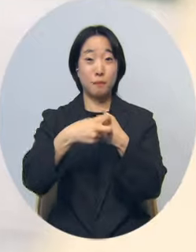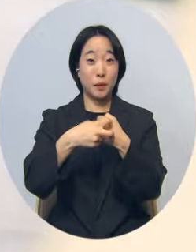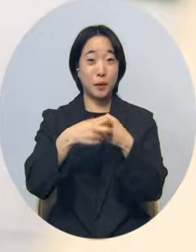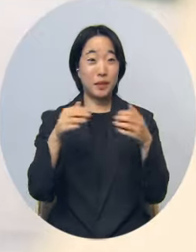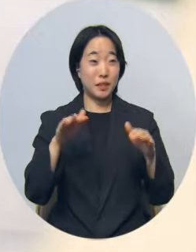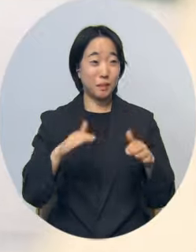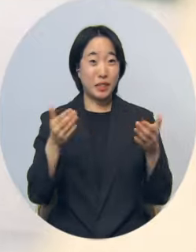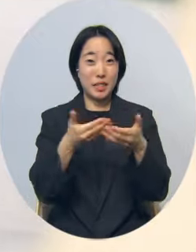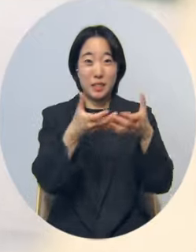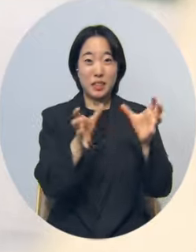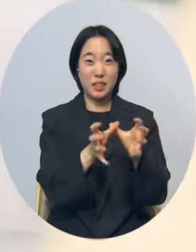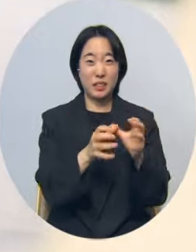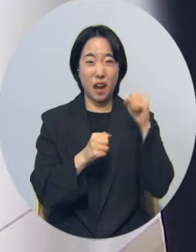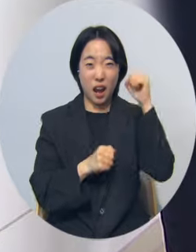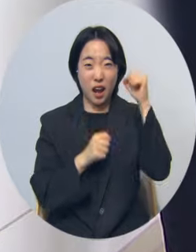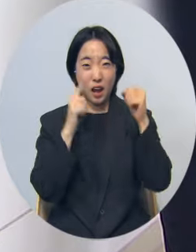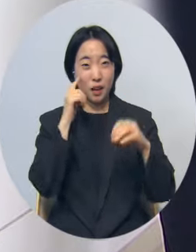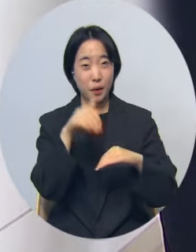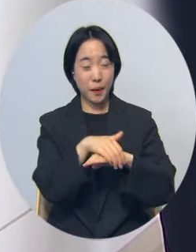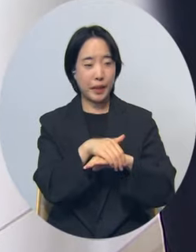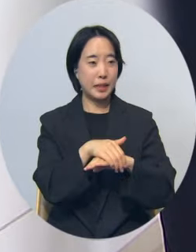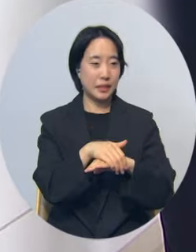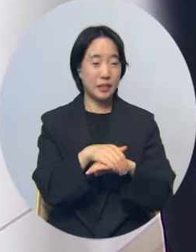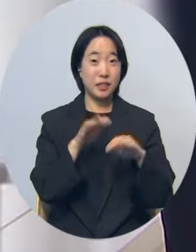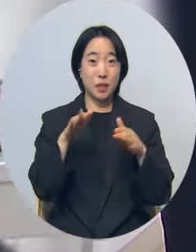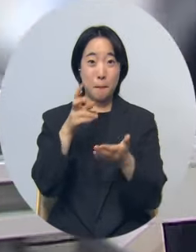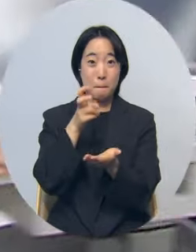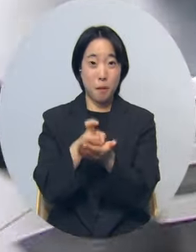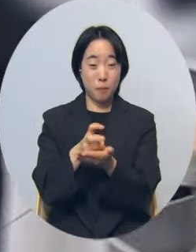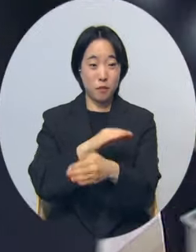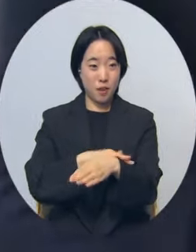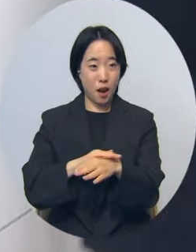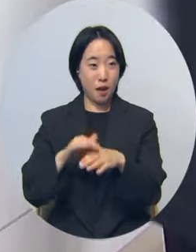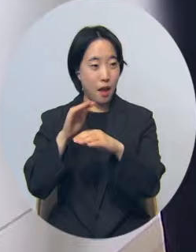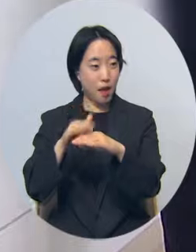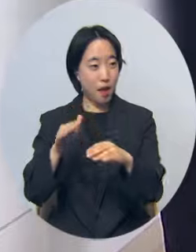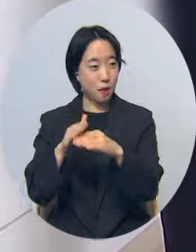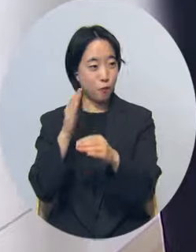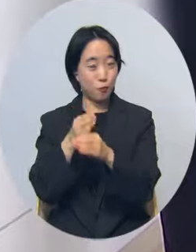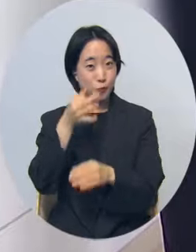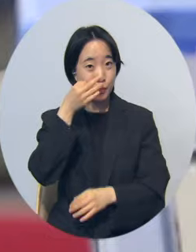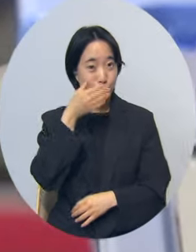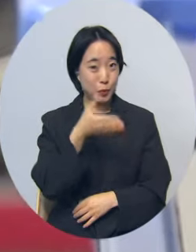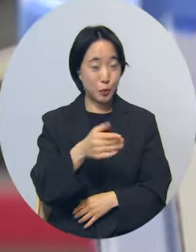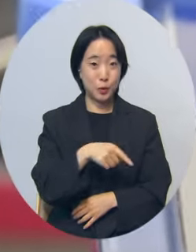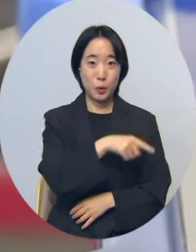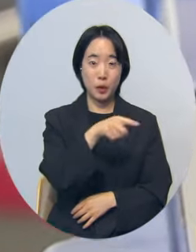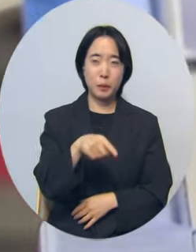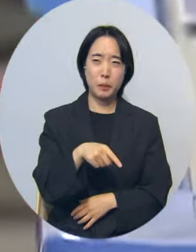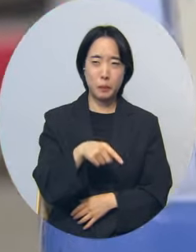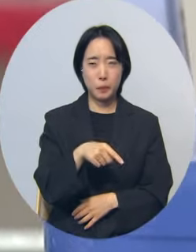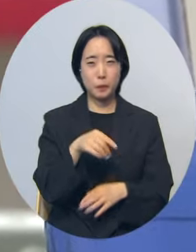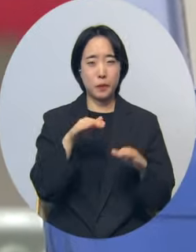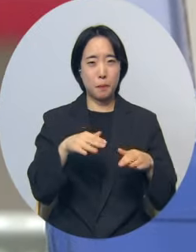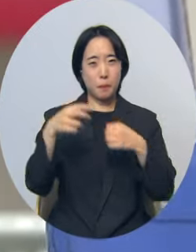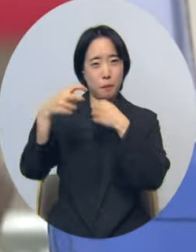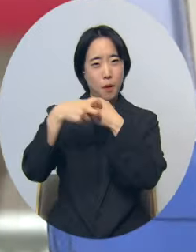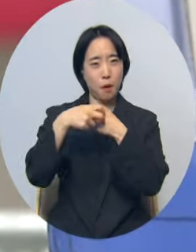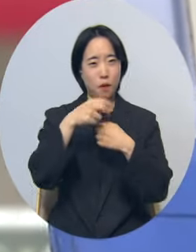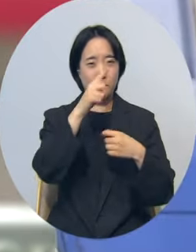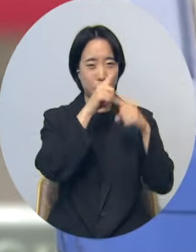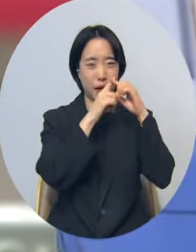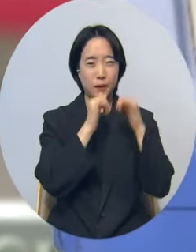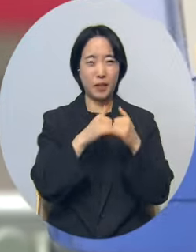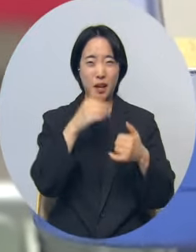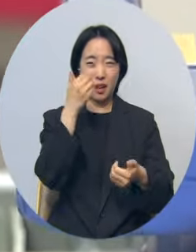간호사들 사이에서도 제도적으로 문제가 잘 풀리고 있다는 분위기가 확산하면 노사 갈등 해결에 긍정적